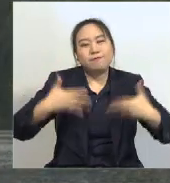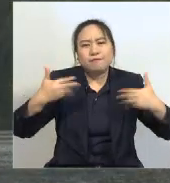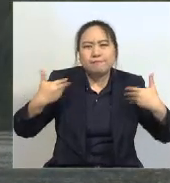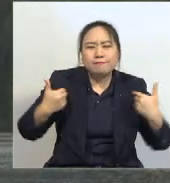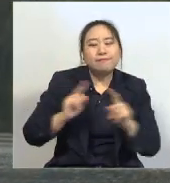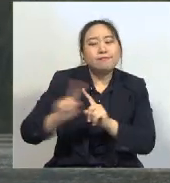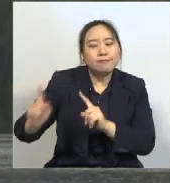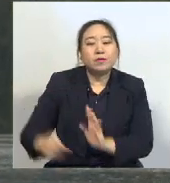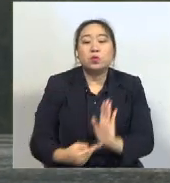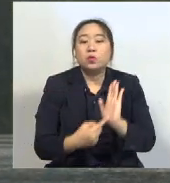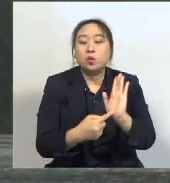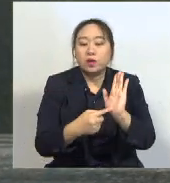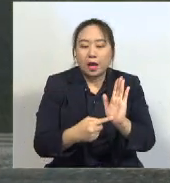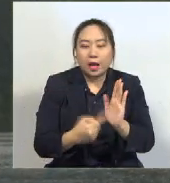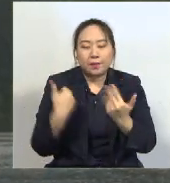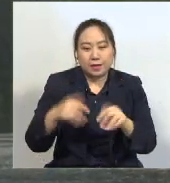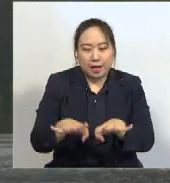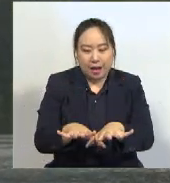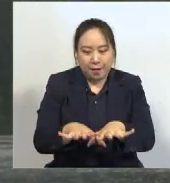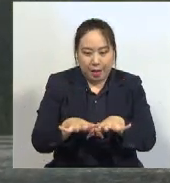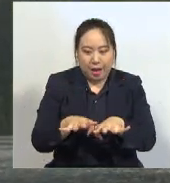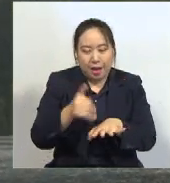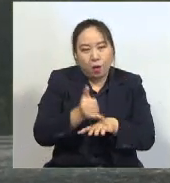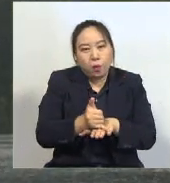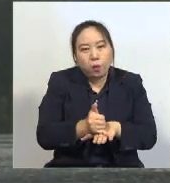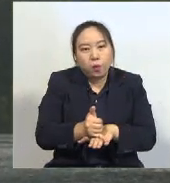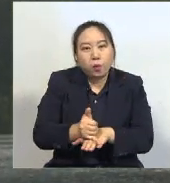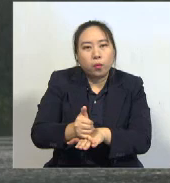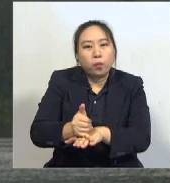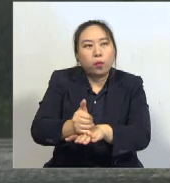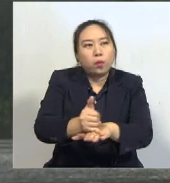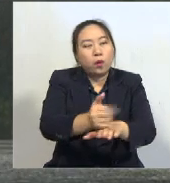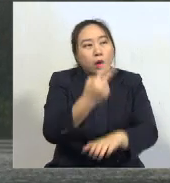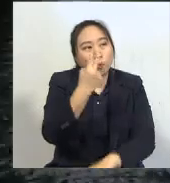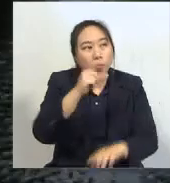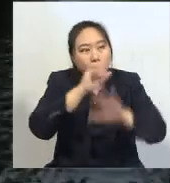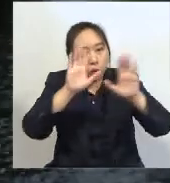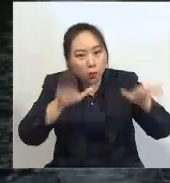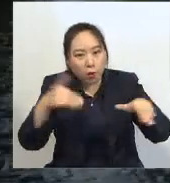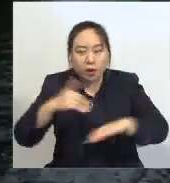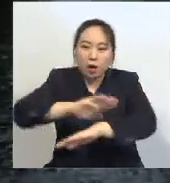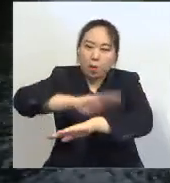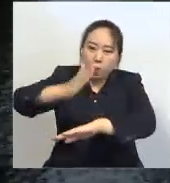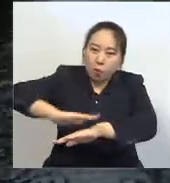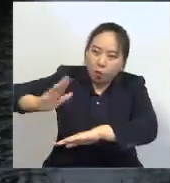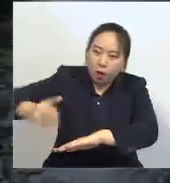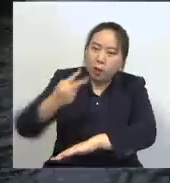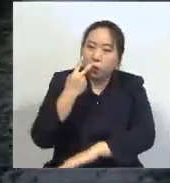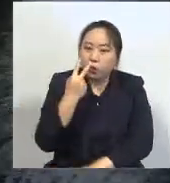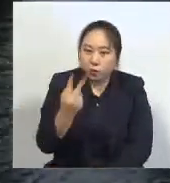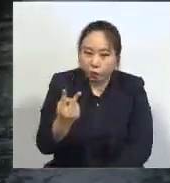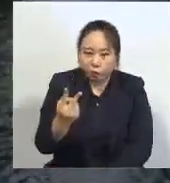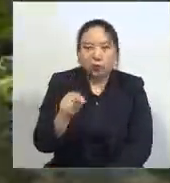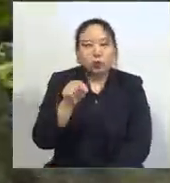ากมายอาทิการล่องแพที่คลองคละเพื่อชมนกและเทือกเขาหินปูนที่ขึ้นสลับซับซ้อนกันไปจนได้รับสมญานาม